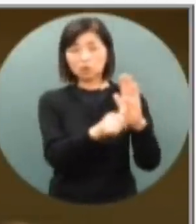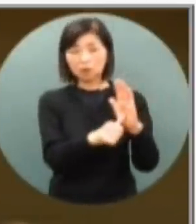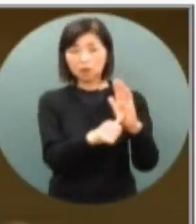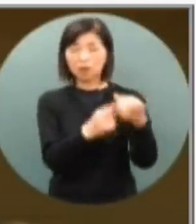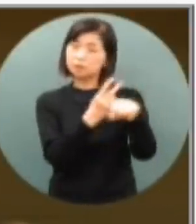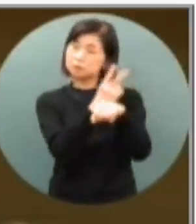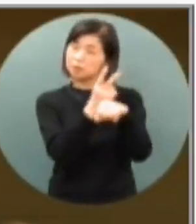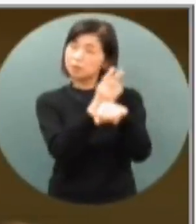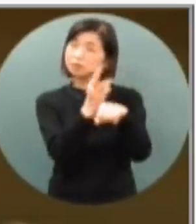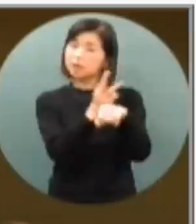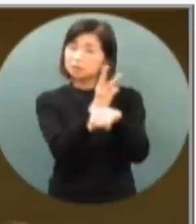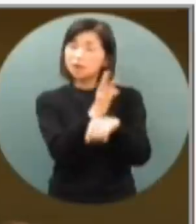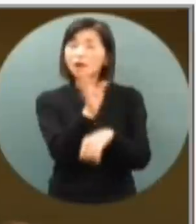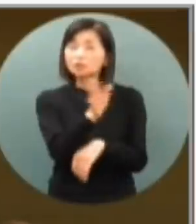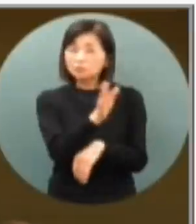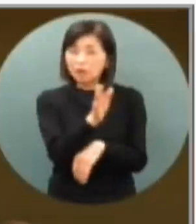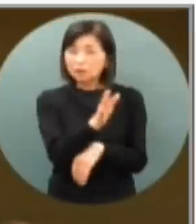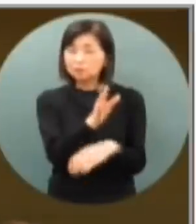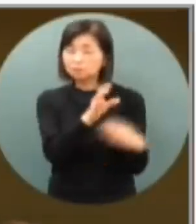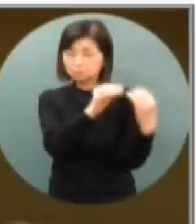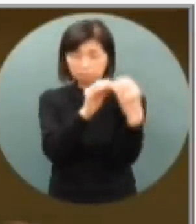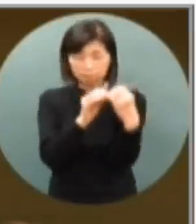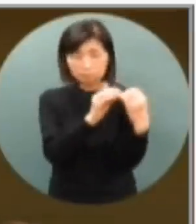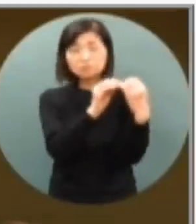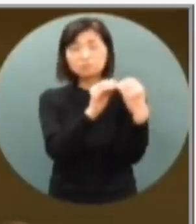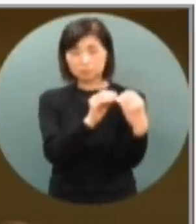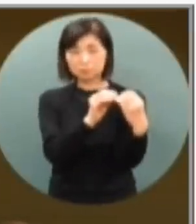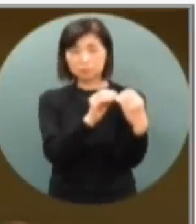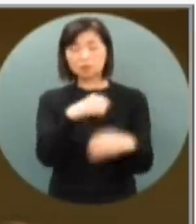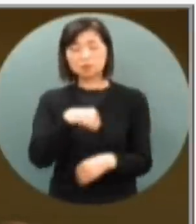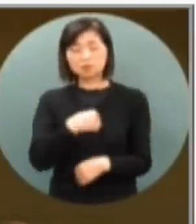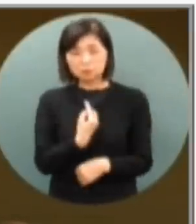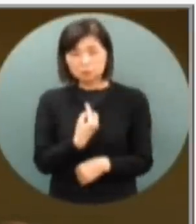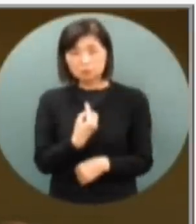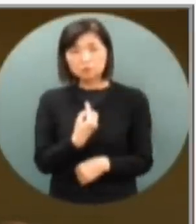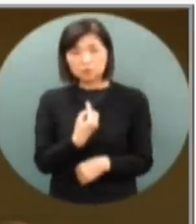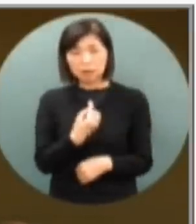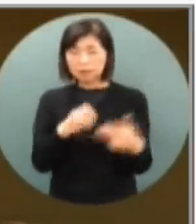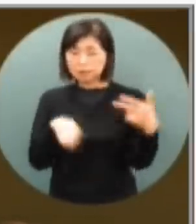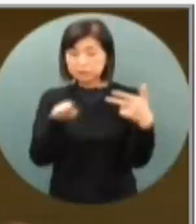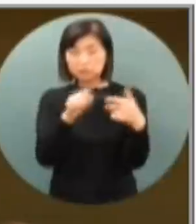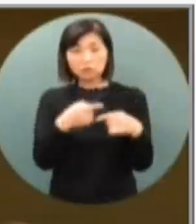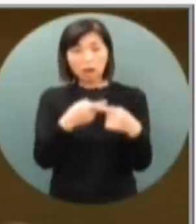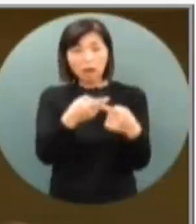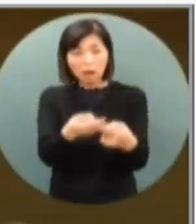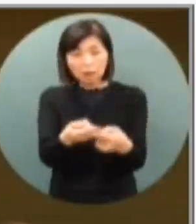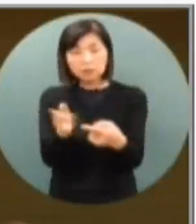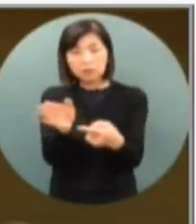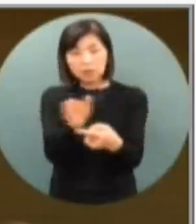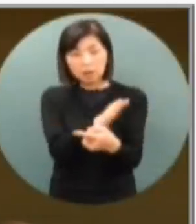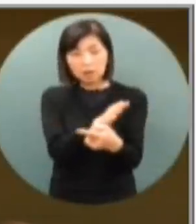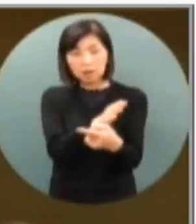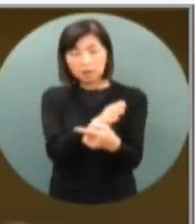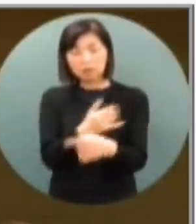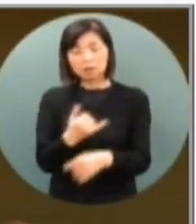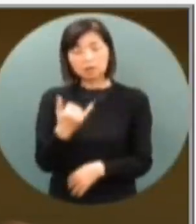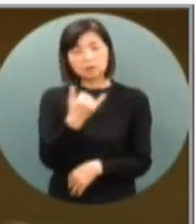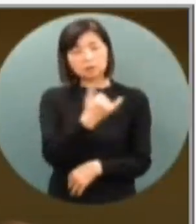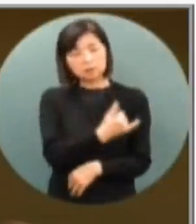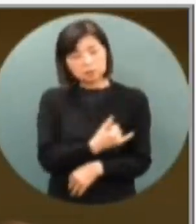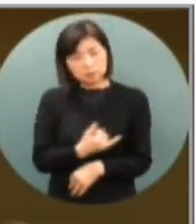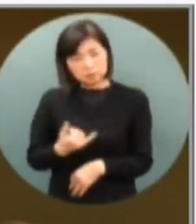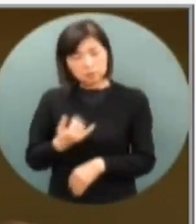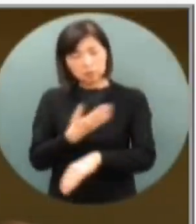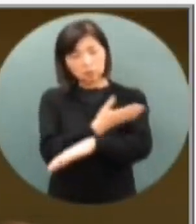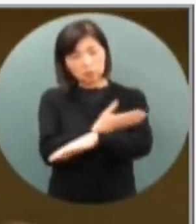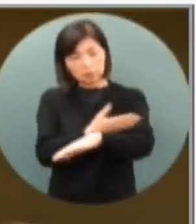程度しっかりとお話を伺いまして、ご自身が入所をなさってからの本当に人生ずっと経緯をですねお話をされました